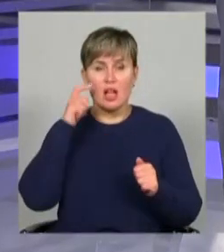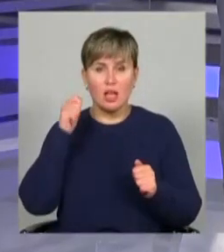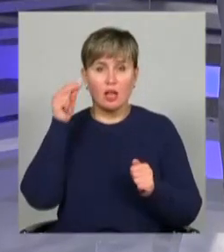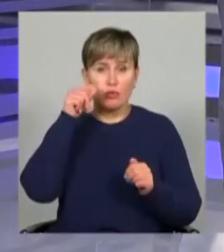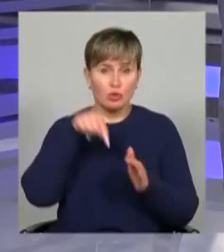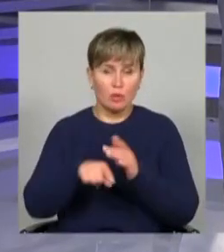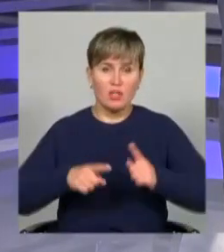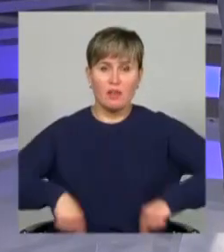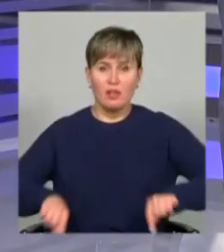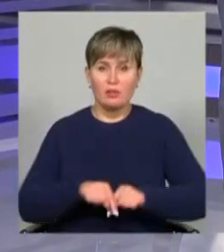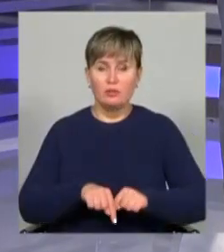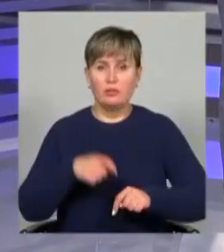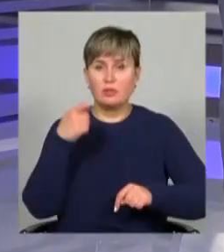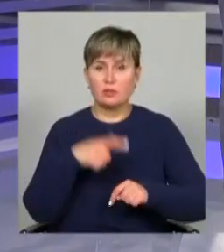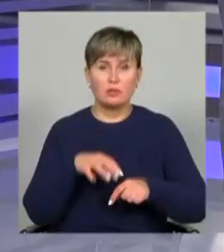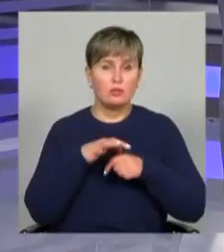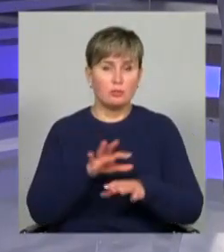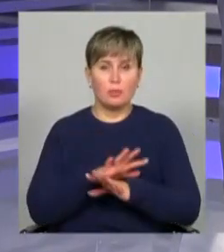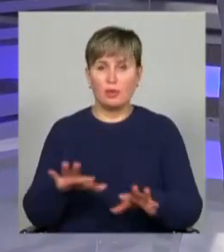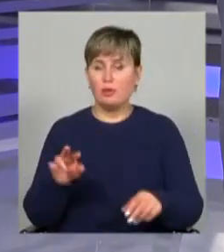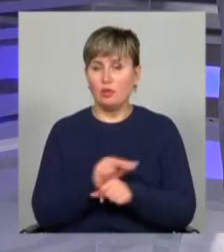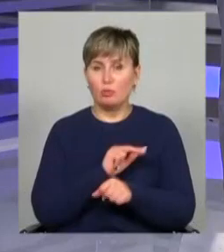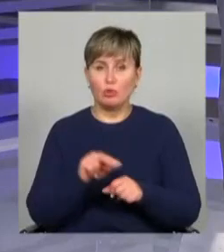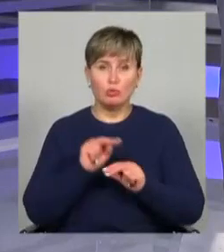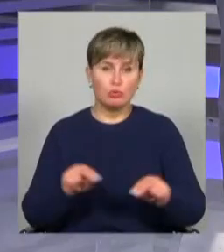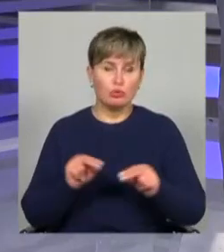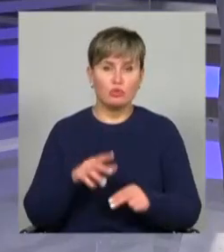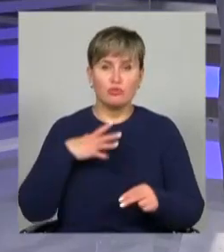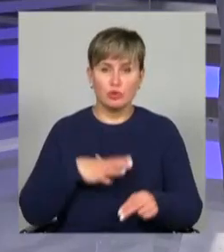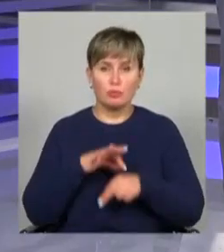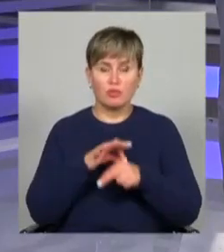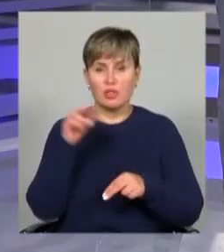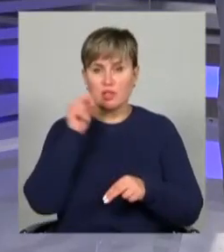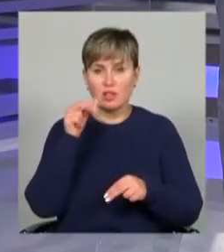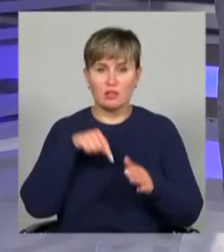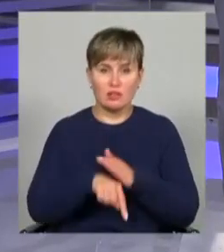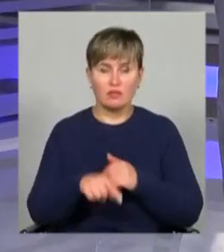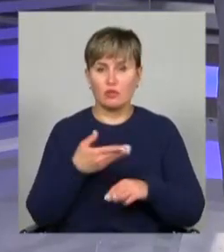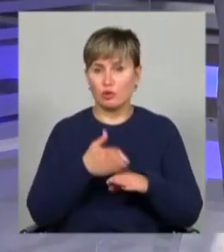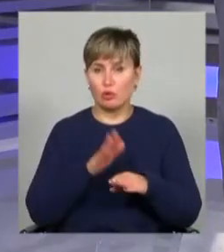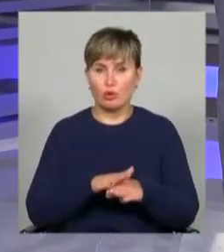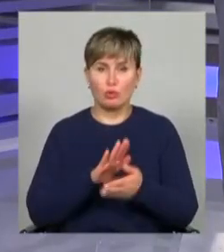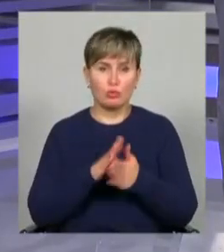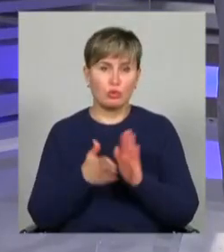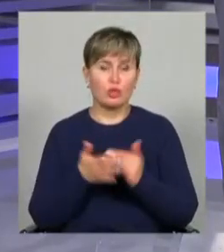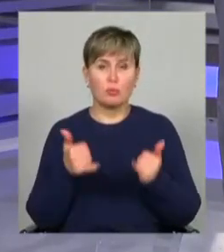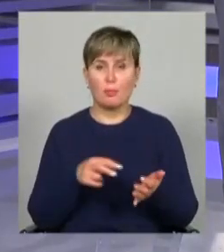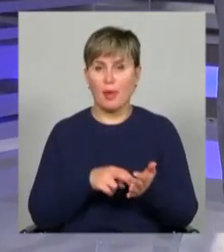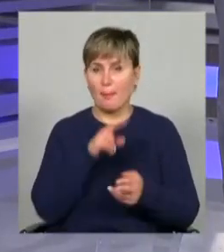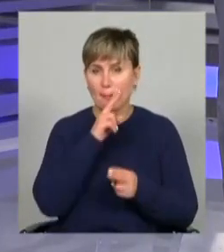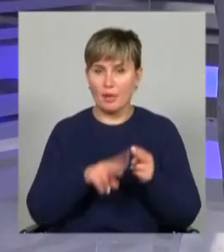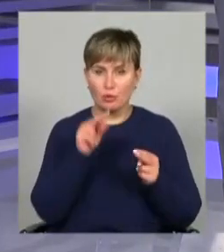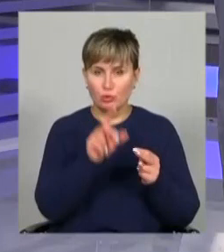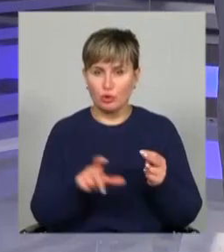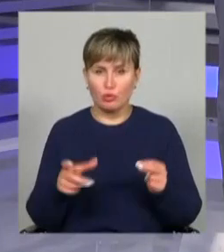учебном заведении ни разу не проводили ремонт. Учителя вынуждены проводить занятия в аварийных условиях и теперь боятся потерять